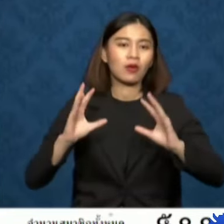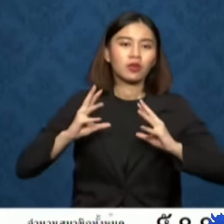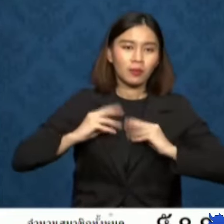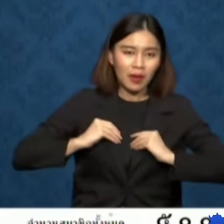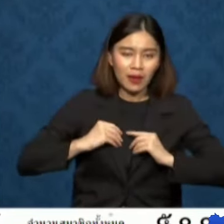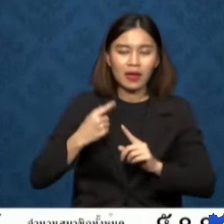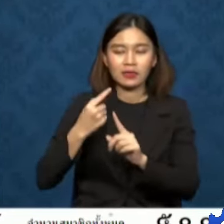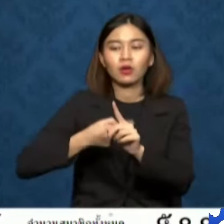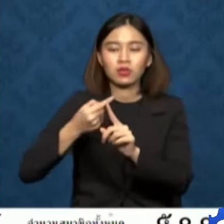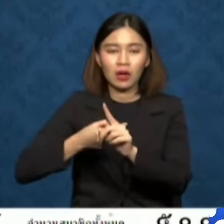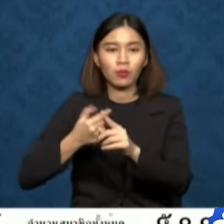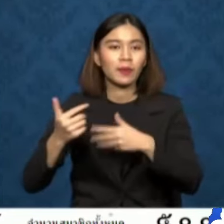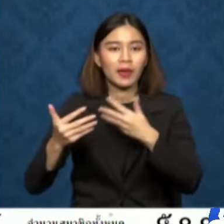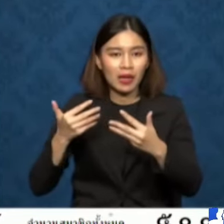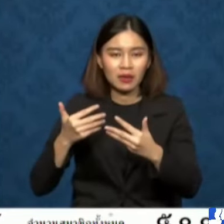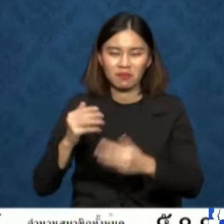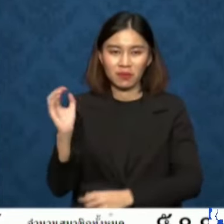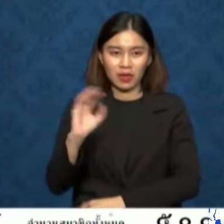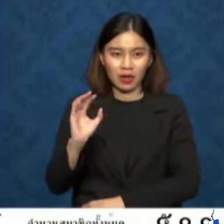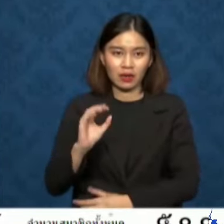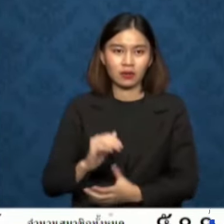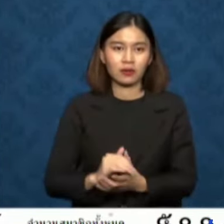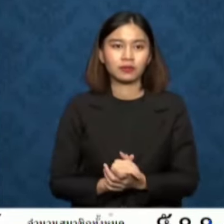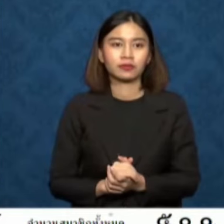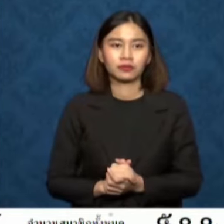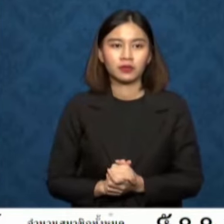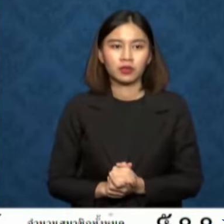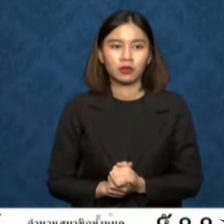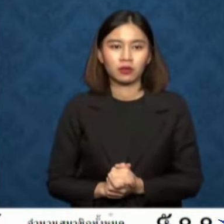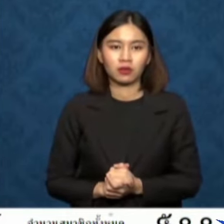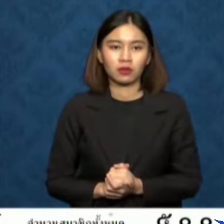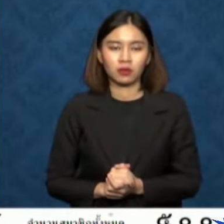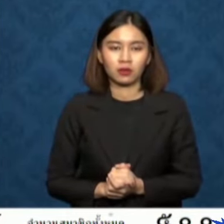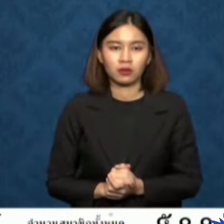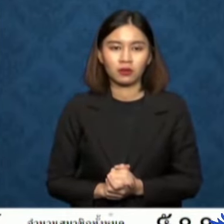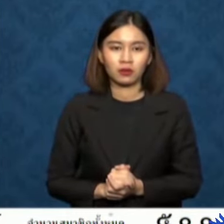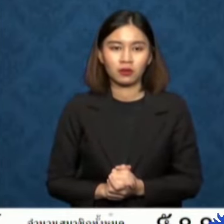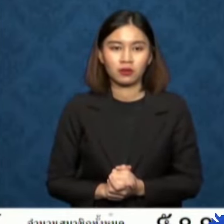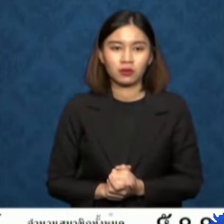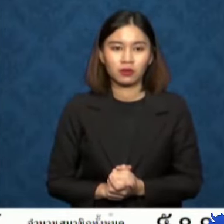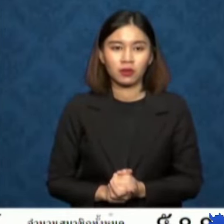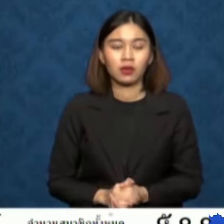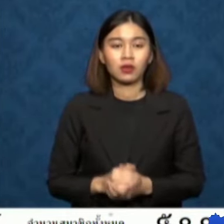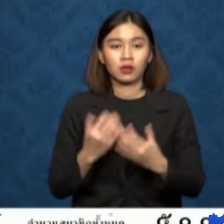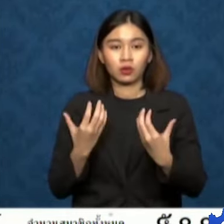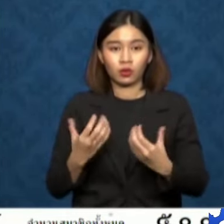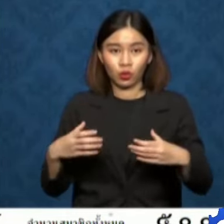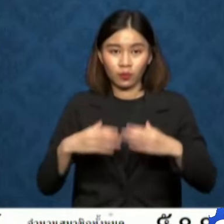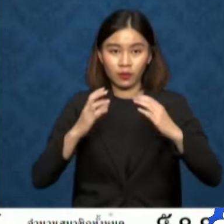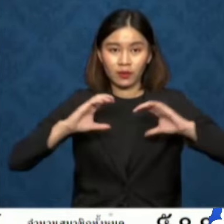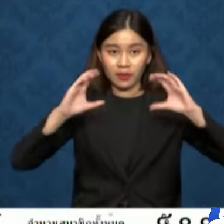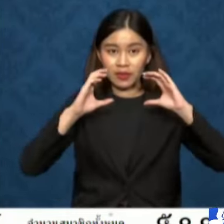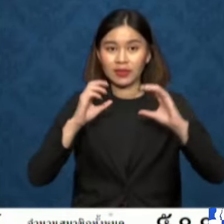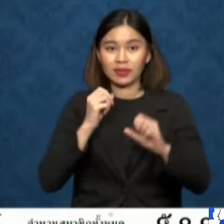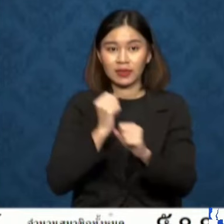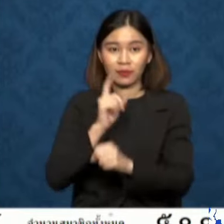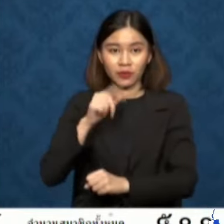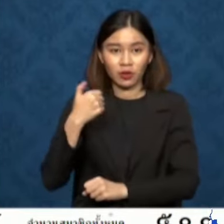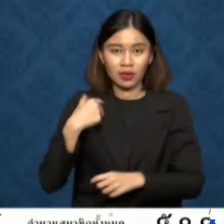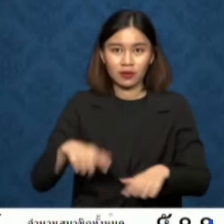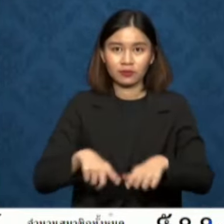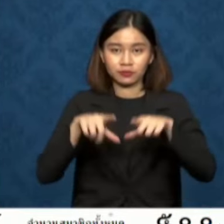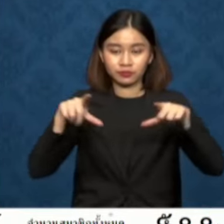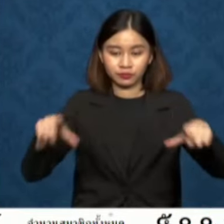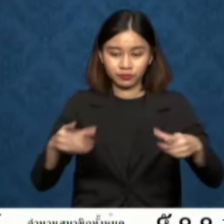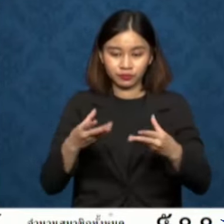ที่ที่ดินของตัวเองแบบนี้และสิ่งที่รัฐบานี้ควรทำก็คือการเอาที่ดินที่เกินจำเป็นของ